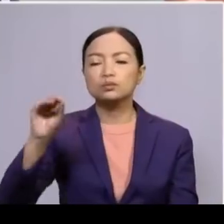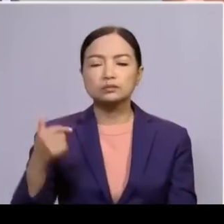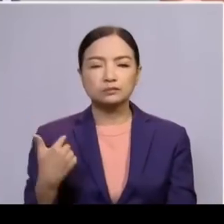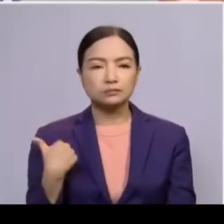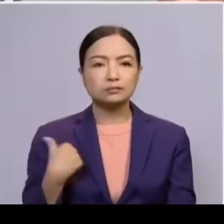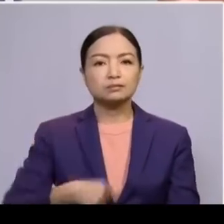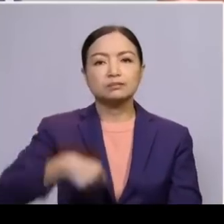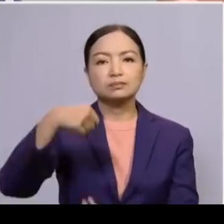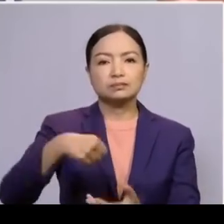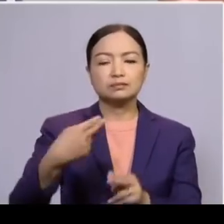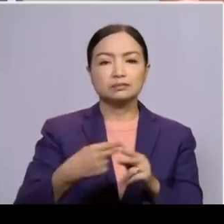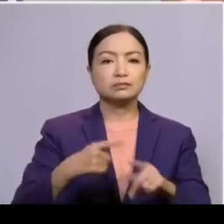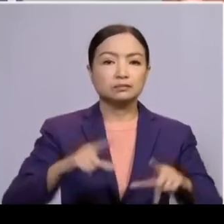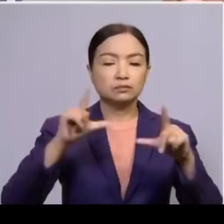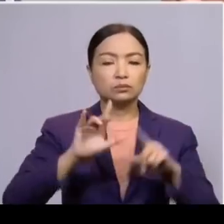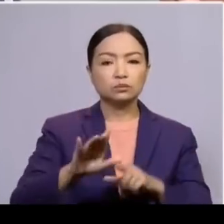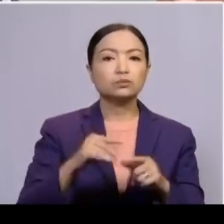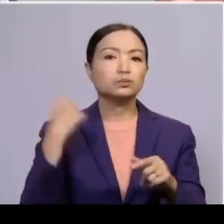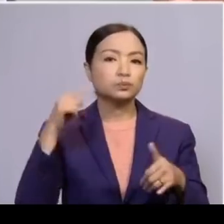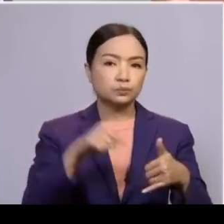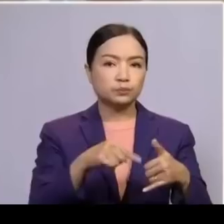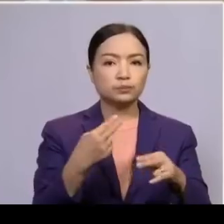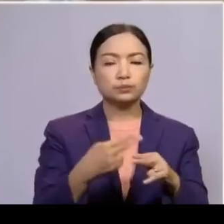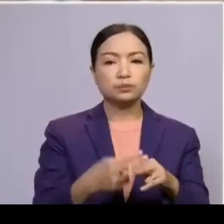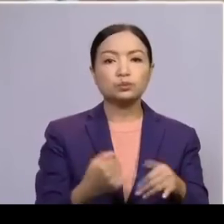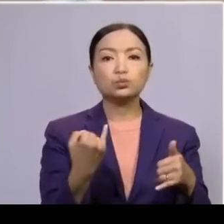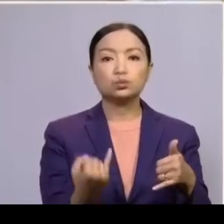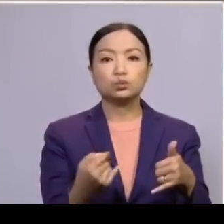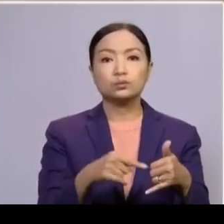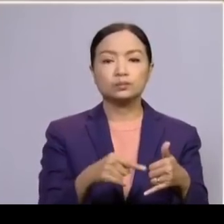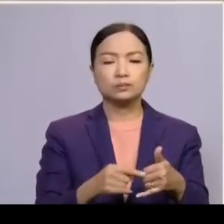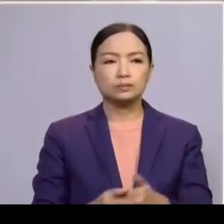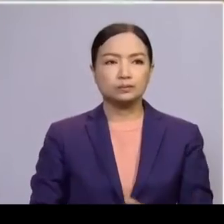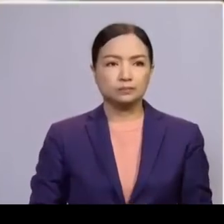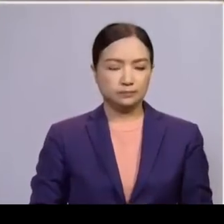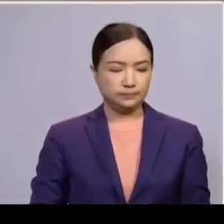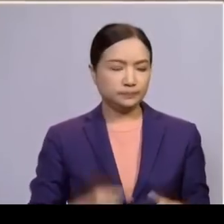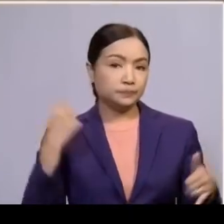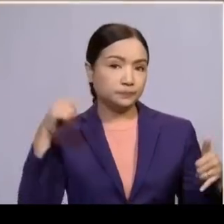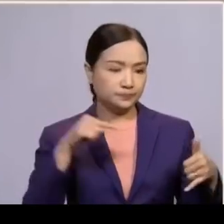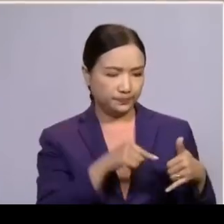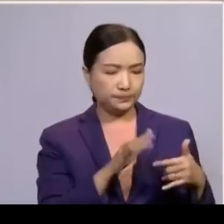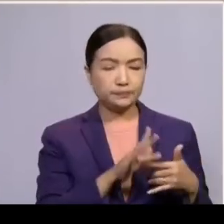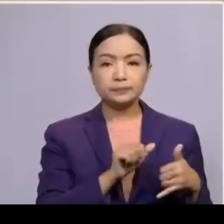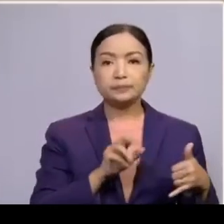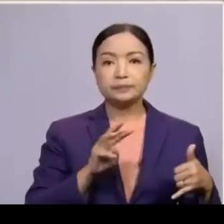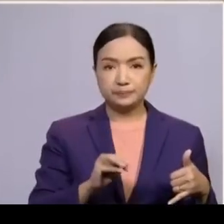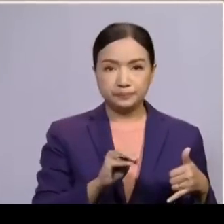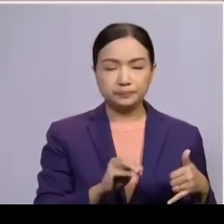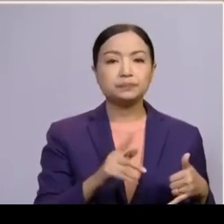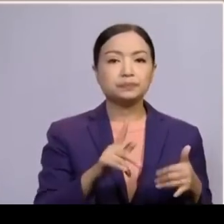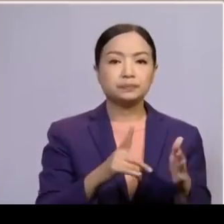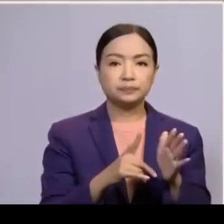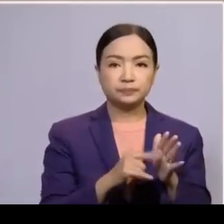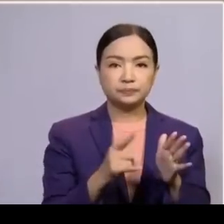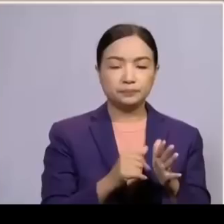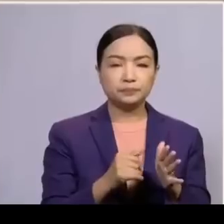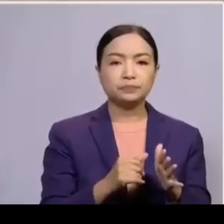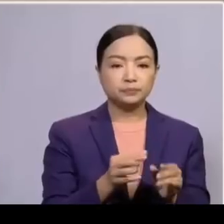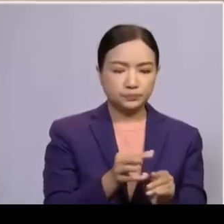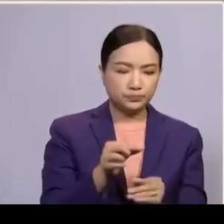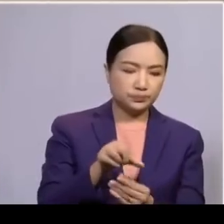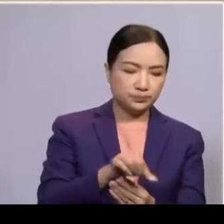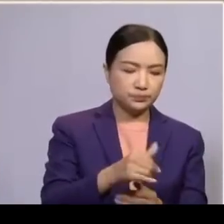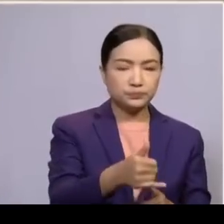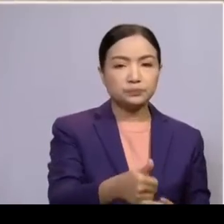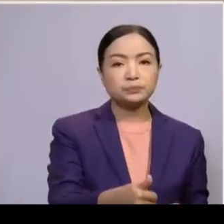ส่งกระเป๋าแบรนด์เนมของก้อยนะฮะซึ่งเป็นหนึ่งในเหยื่อของแอมป์ที่ถูกวางยาจนเสียชีวิตไปเนี่ยไปให้กับพยานอีกคนเนี่ยฮะ